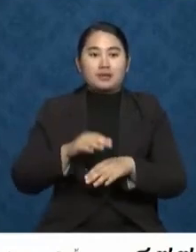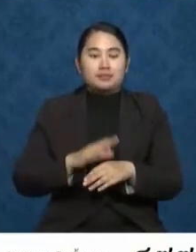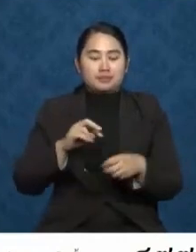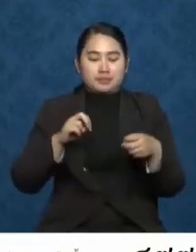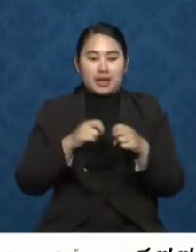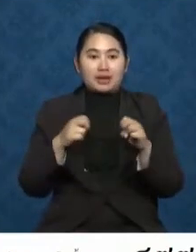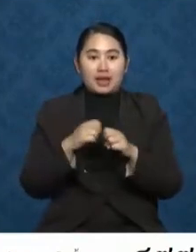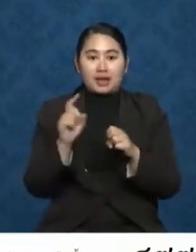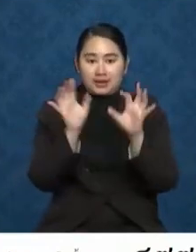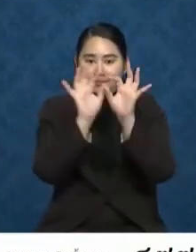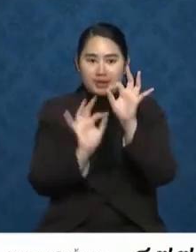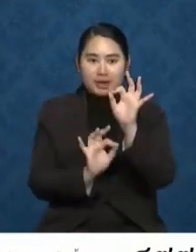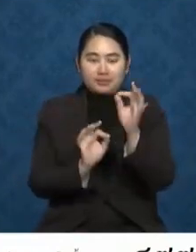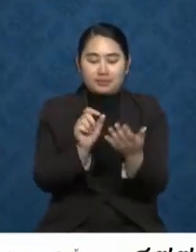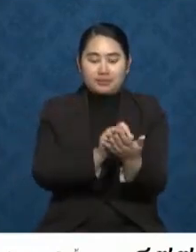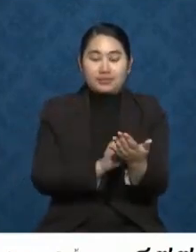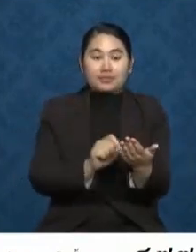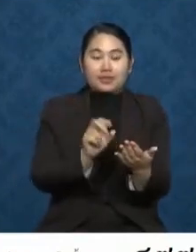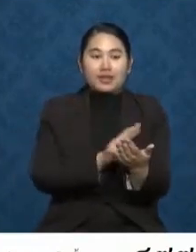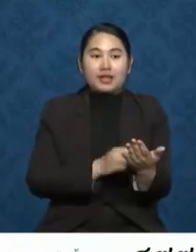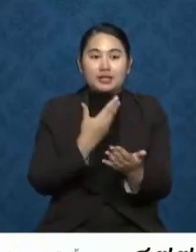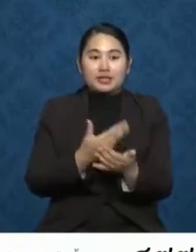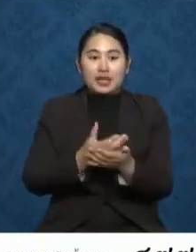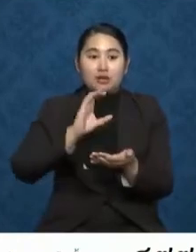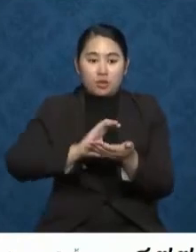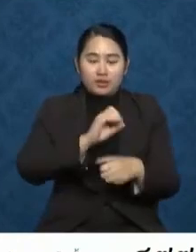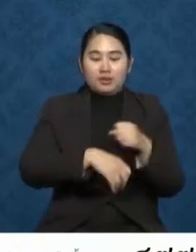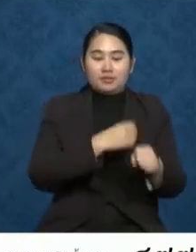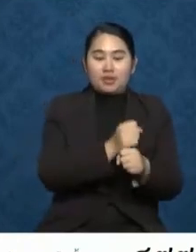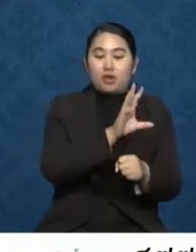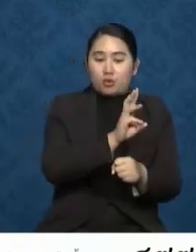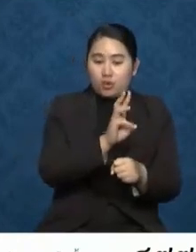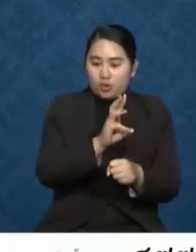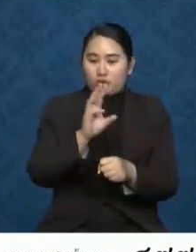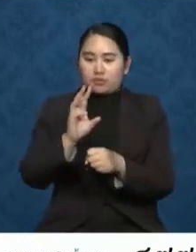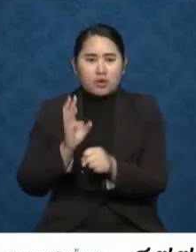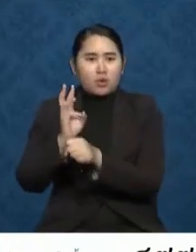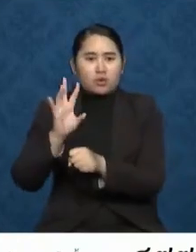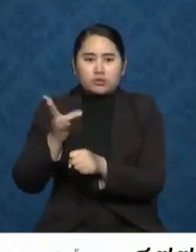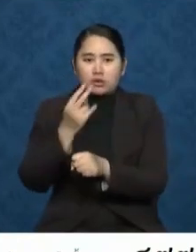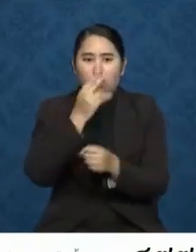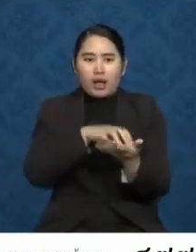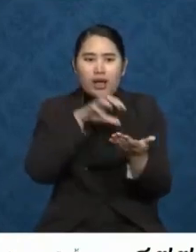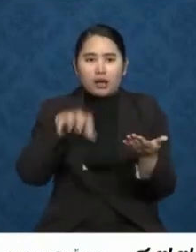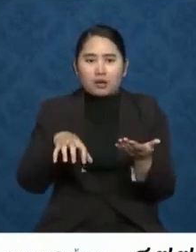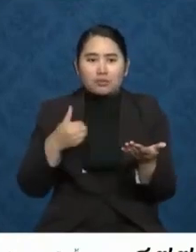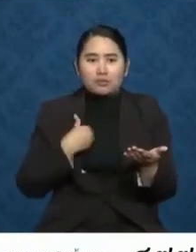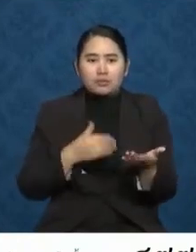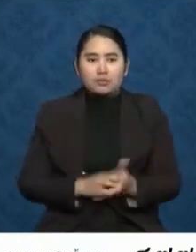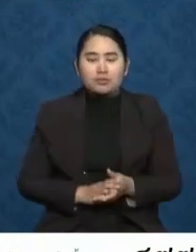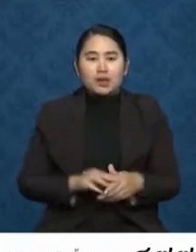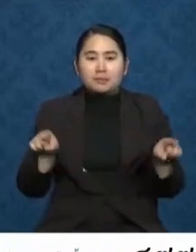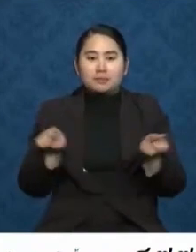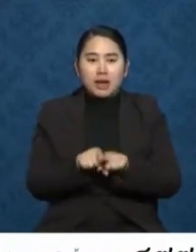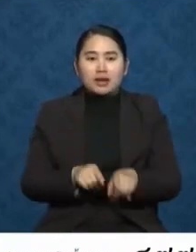สำคัญของร่างงบประมาณปี2567อย่างน้อยให้ต่างจากปี2566แต่กลับพบว่ามันเหมือนงบ copy and paste คัดลอกระ